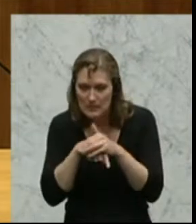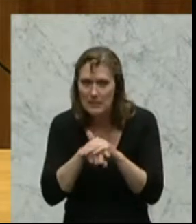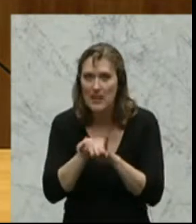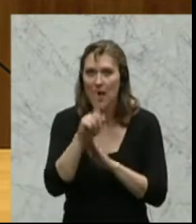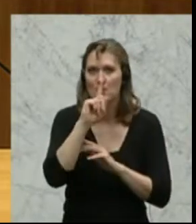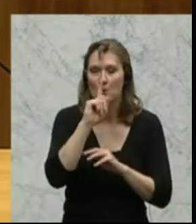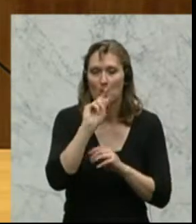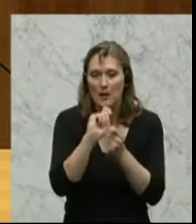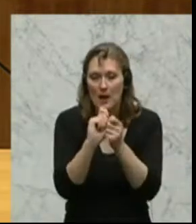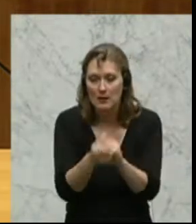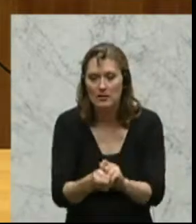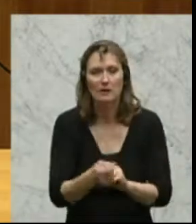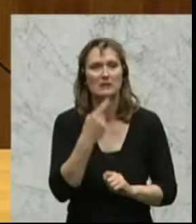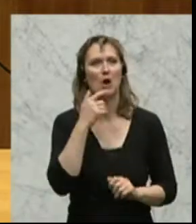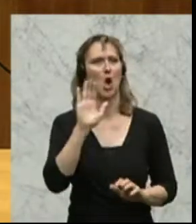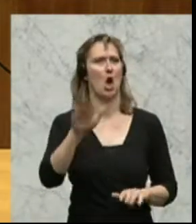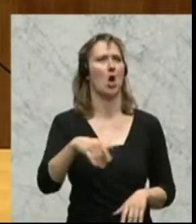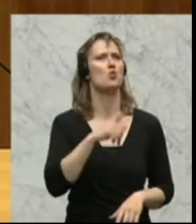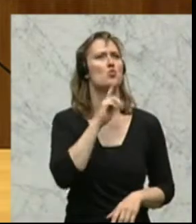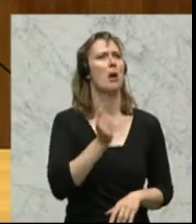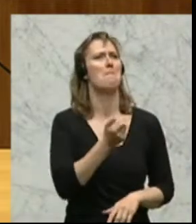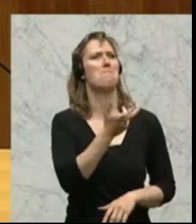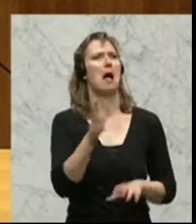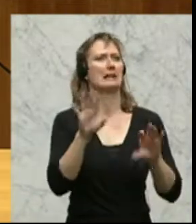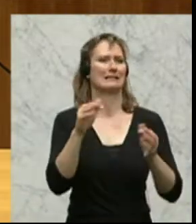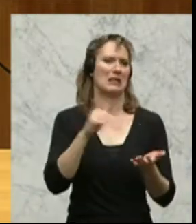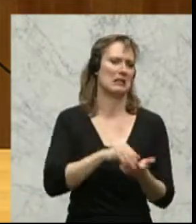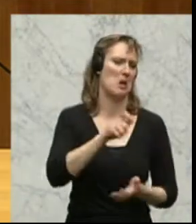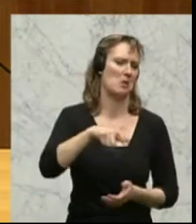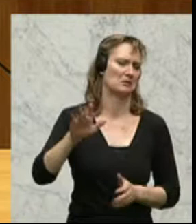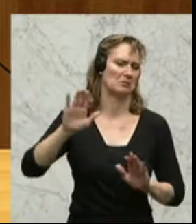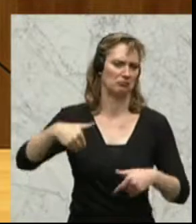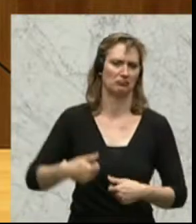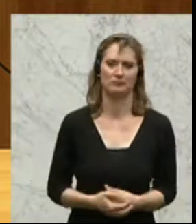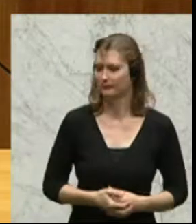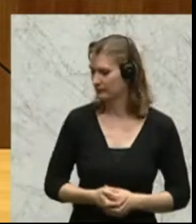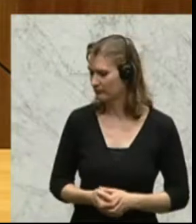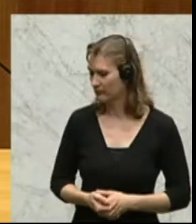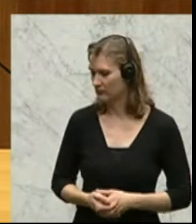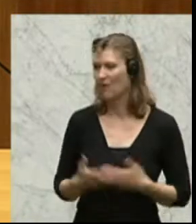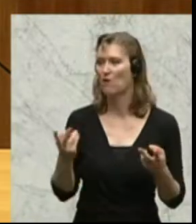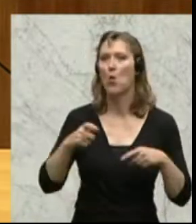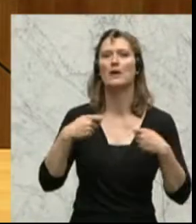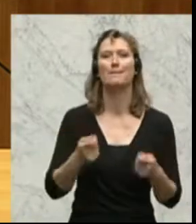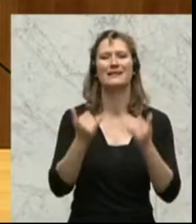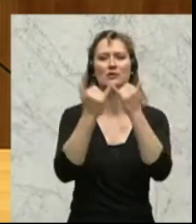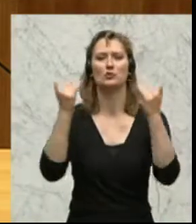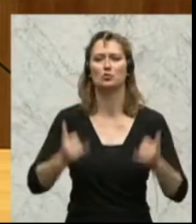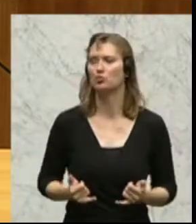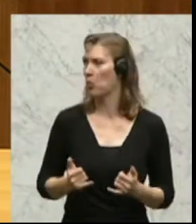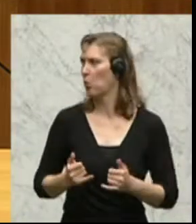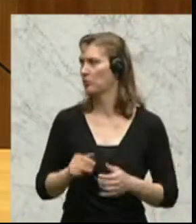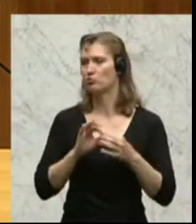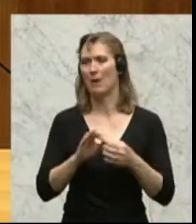sagen, es sind ja nur ein paar 10.000? Es gibt keine Institution, die was Geld anbelangt,